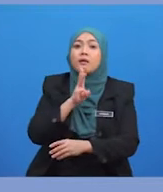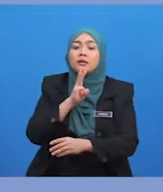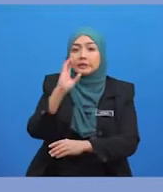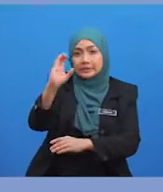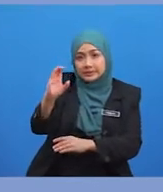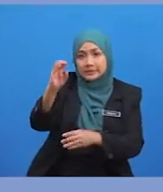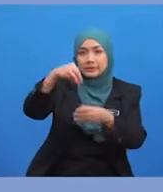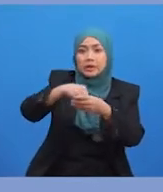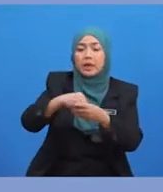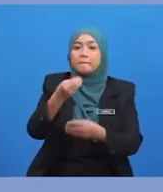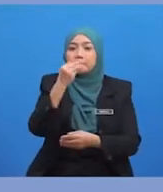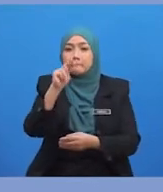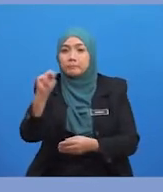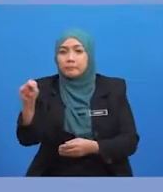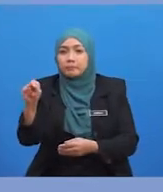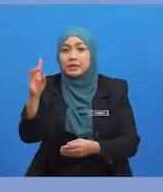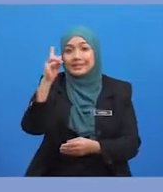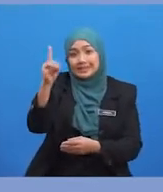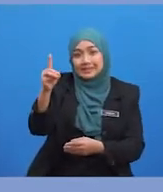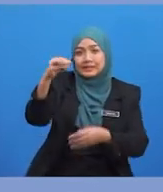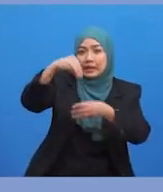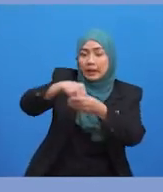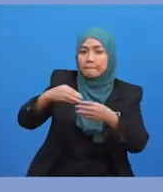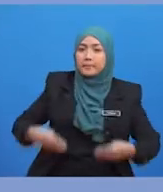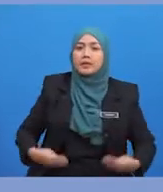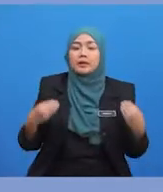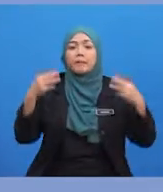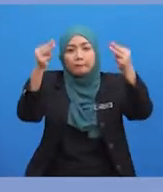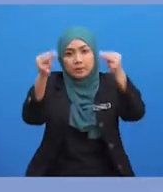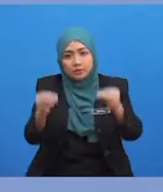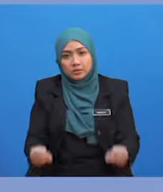dalam badan manusia. Apakah jawapannya murid-murid?